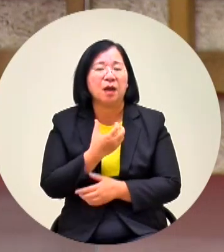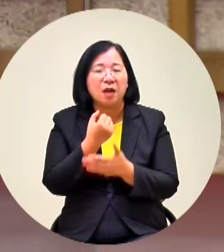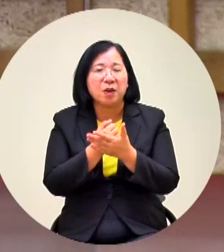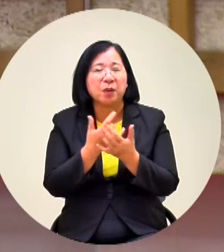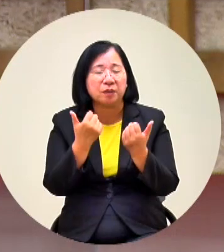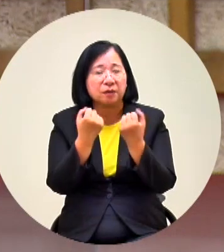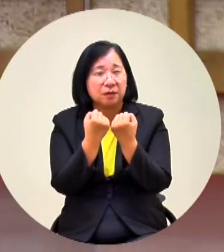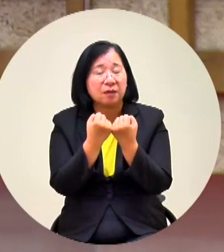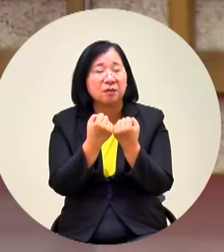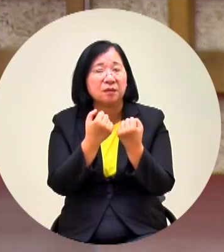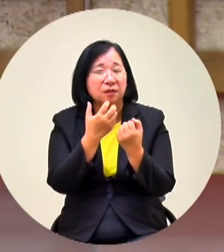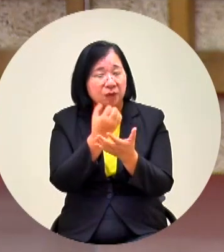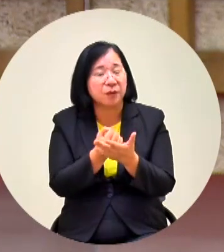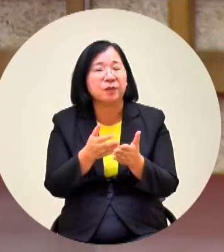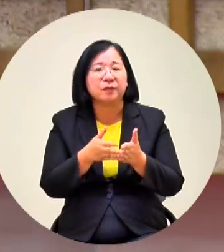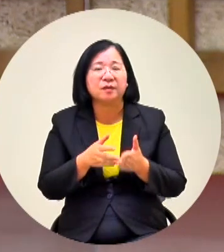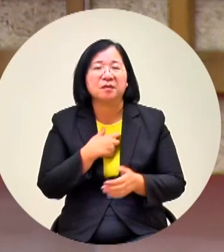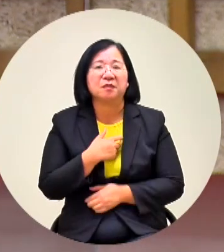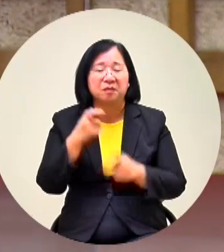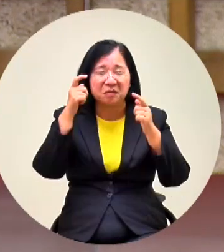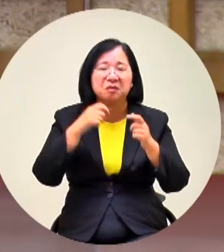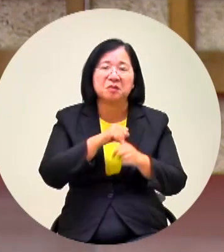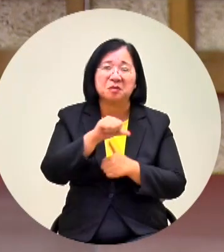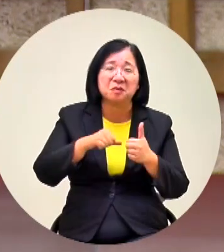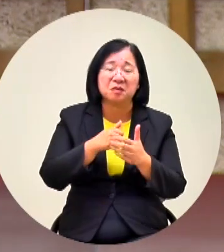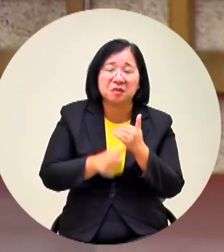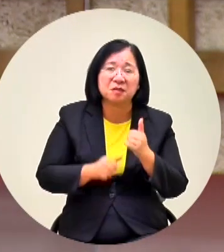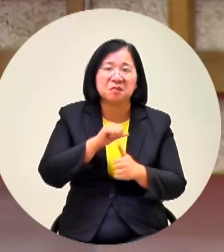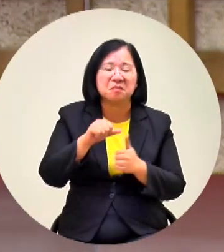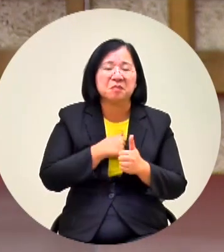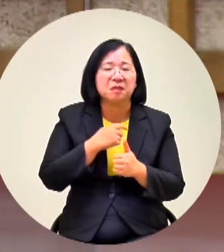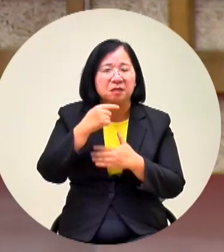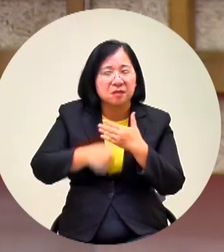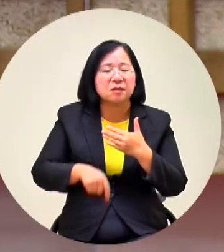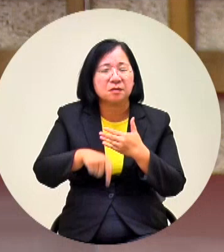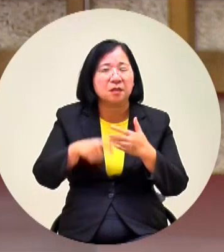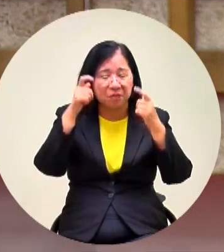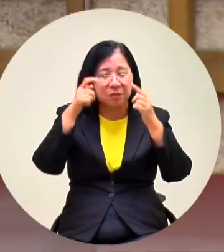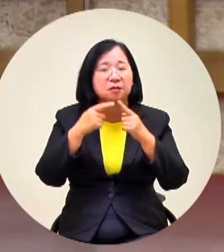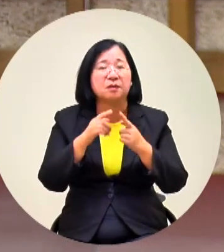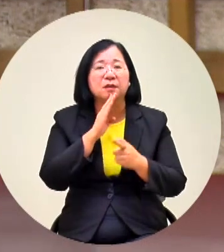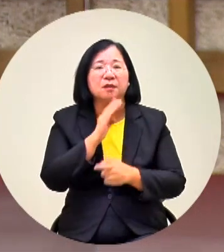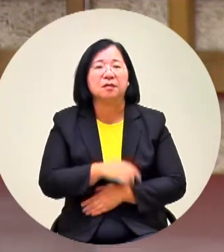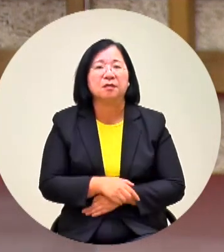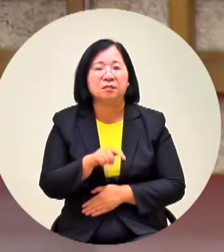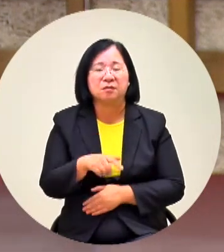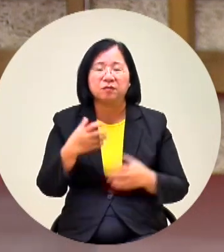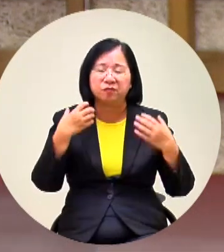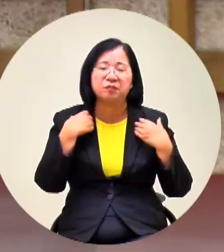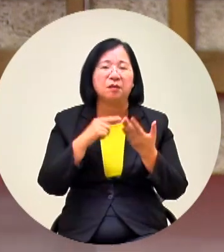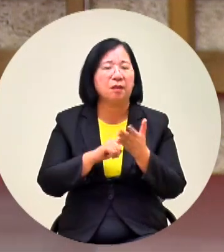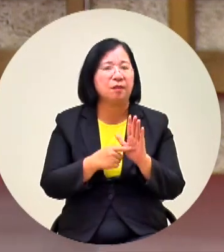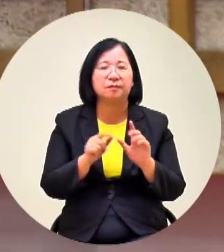践踏在脚底下。这样的诅咒其实伤害高雄人，我想这样不是一个负责任的展现。议会在